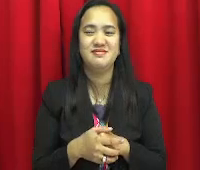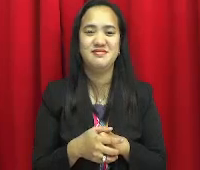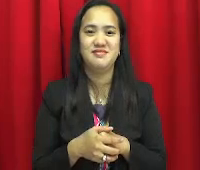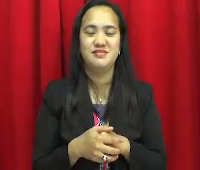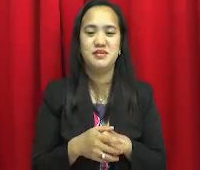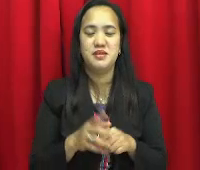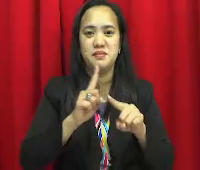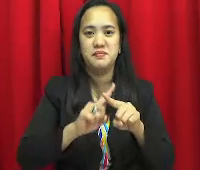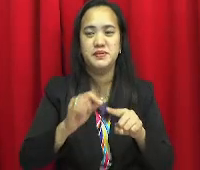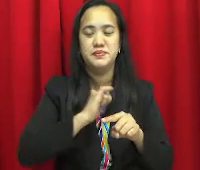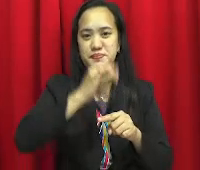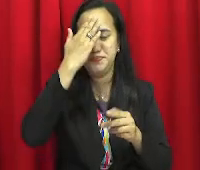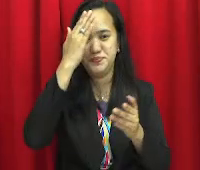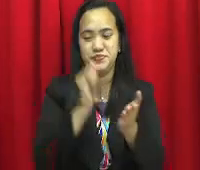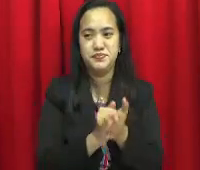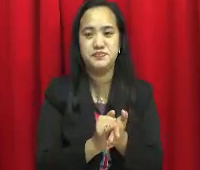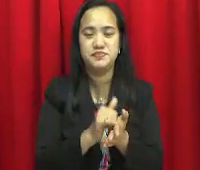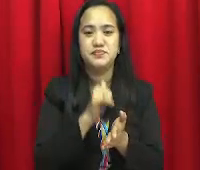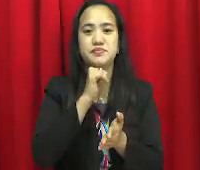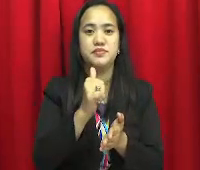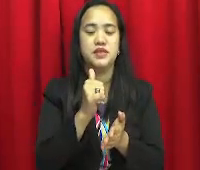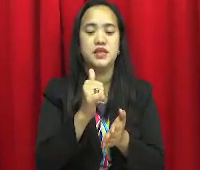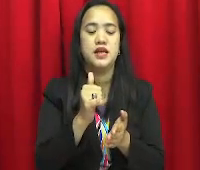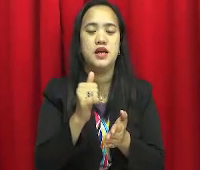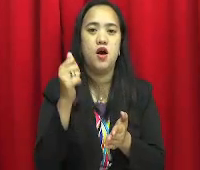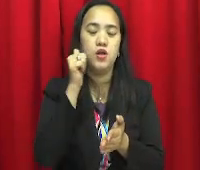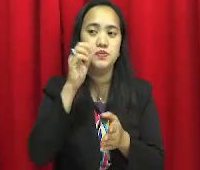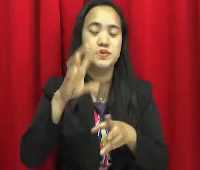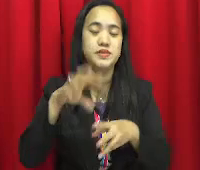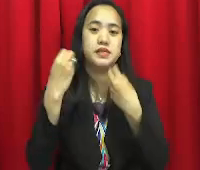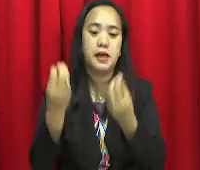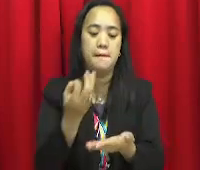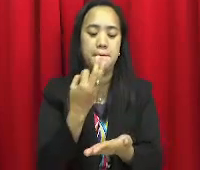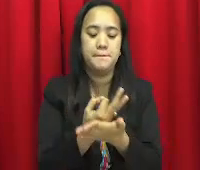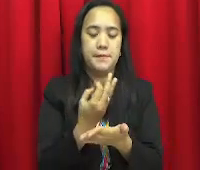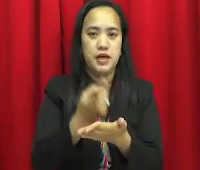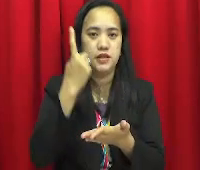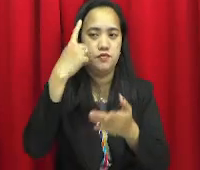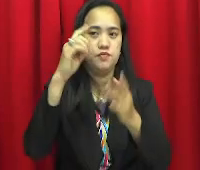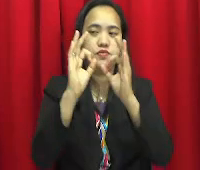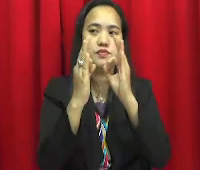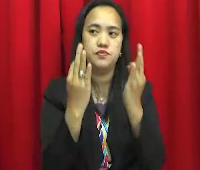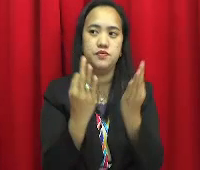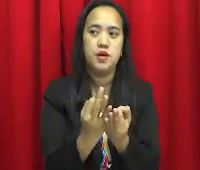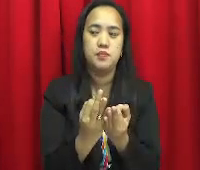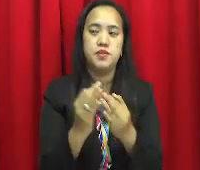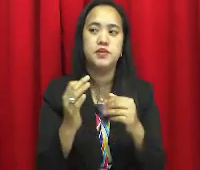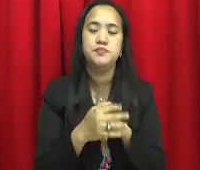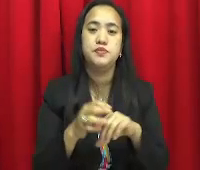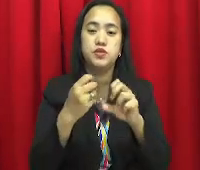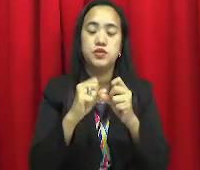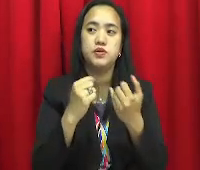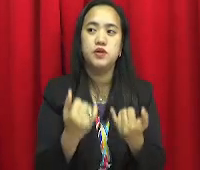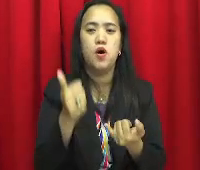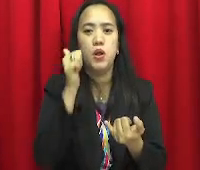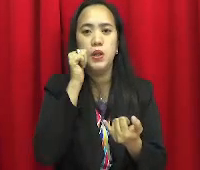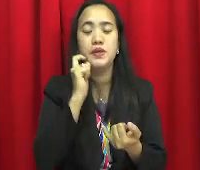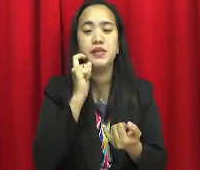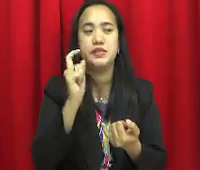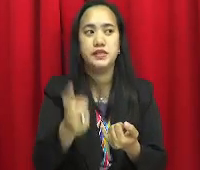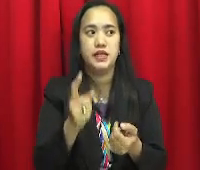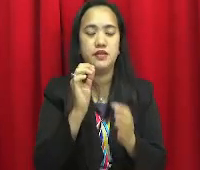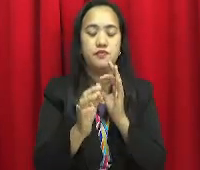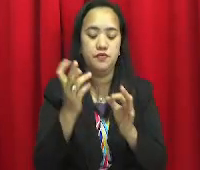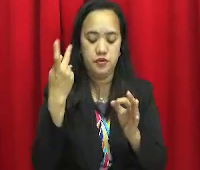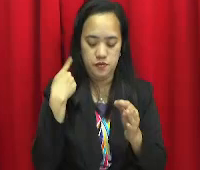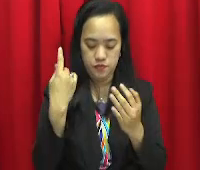namang, hindi naman niya pinababayaan yung family eh. Pag nakikita ko namang gano'n, sige, kung ano lang. Pero sinasabi naman niya sa akin